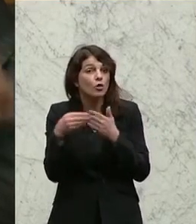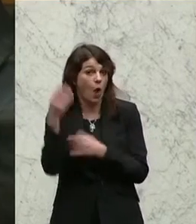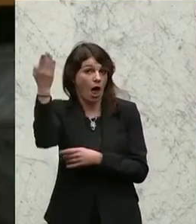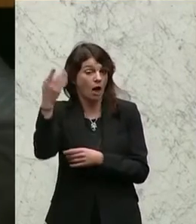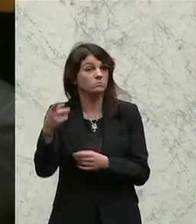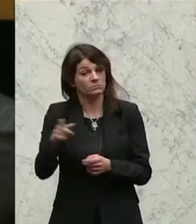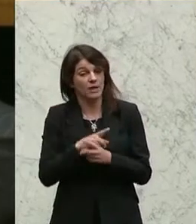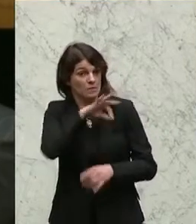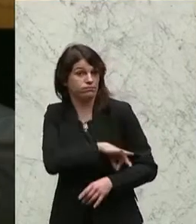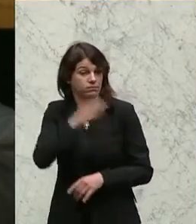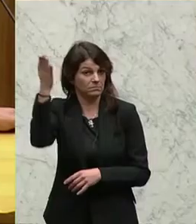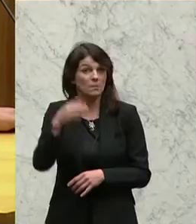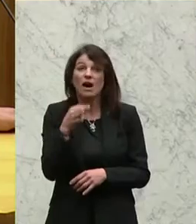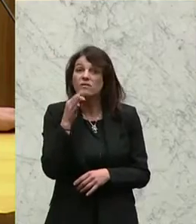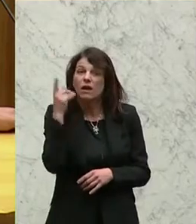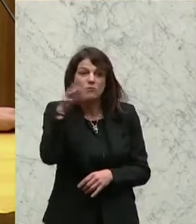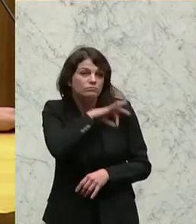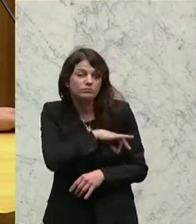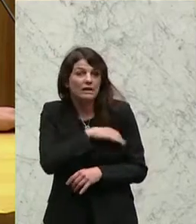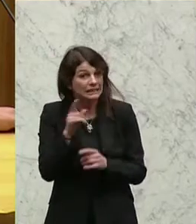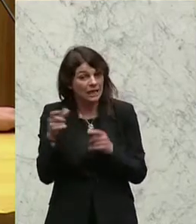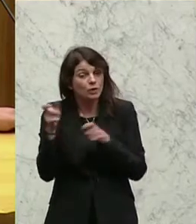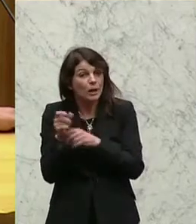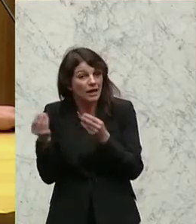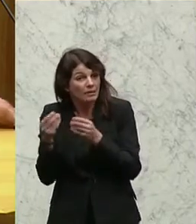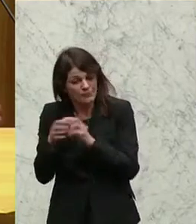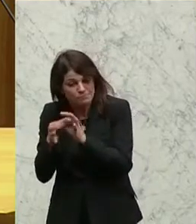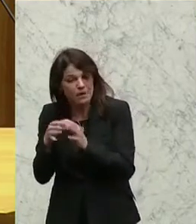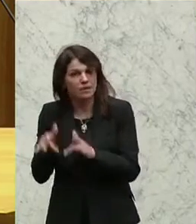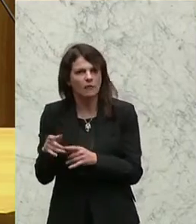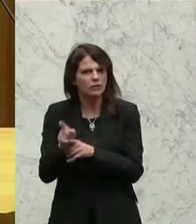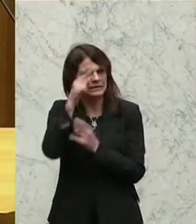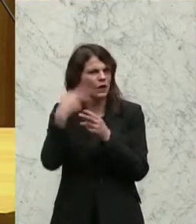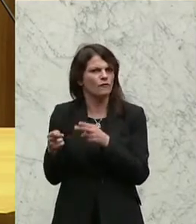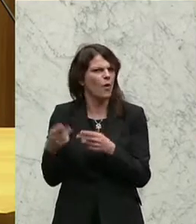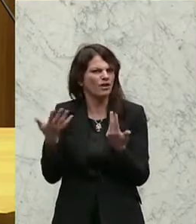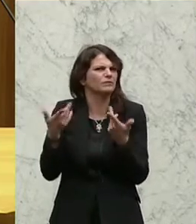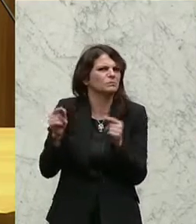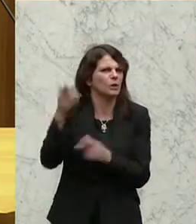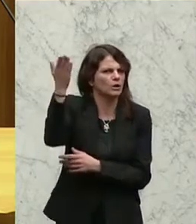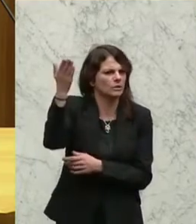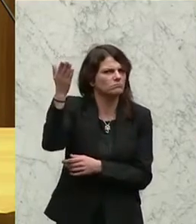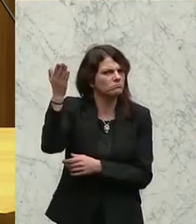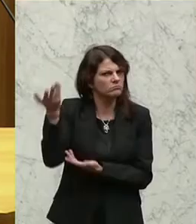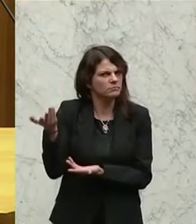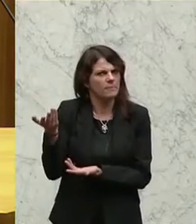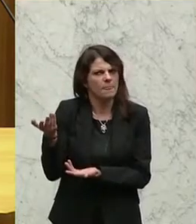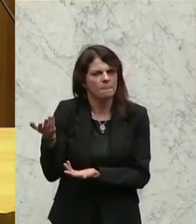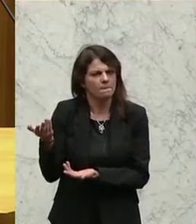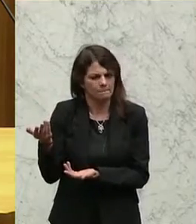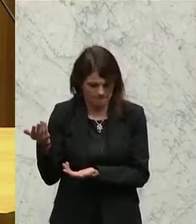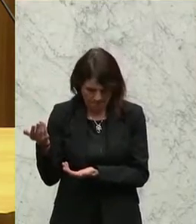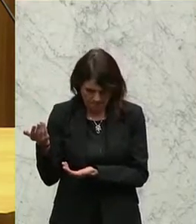daraus, Kapital, ob dies zweckgebunden ist, dann hätte es ja auch noch einen Sinn oder wie, auf welche Weise und Art und Weise es eigentlich